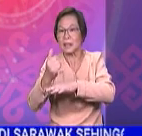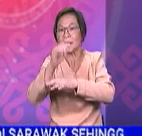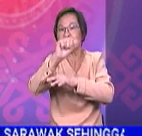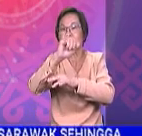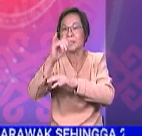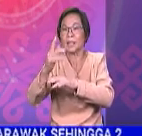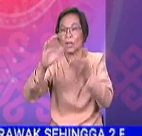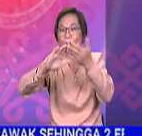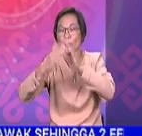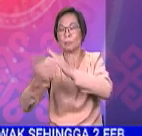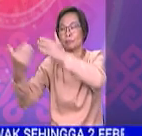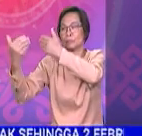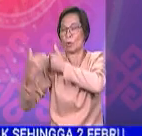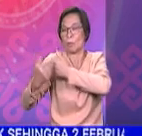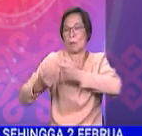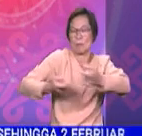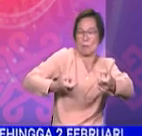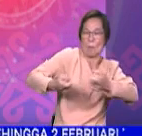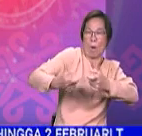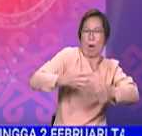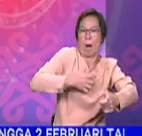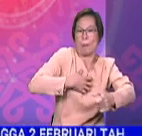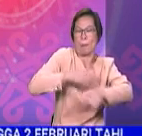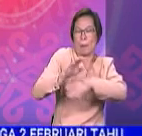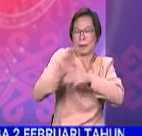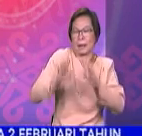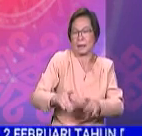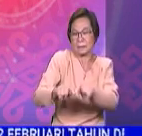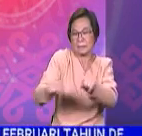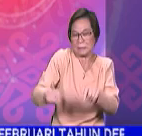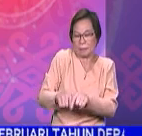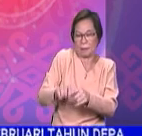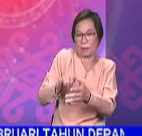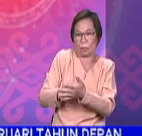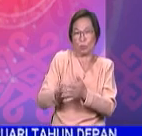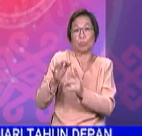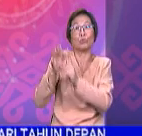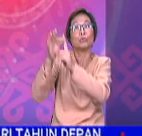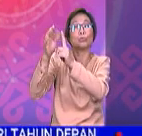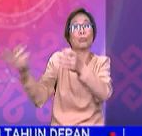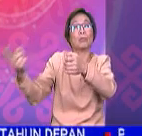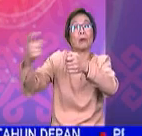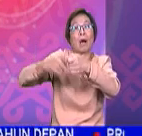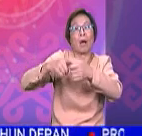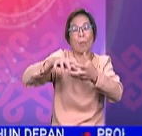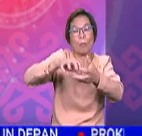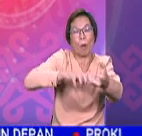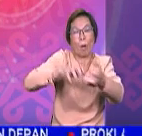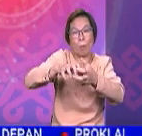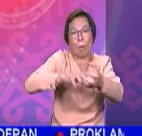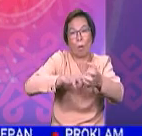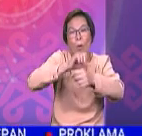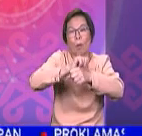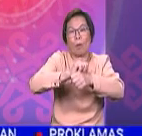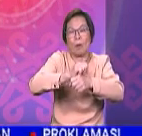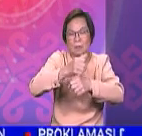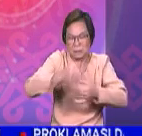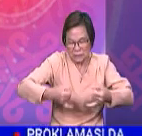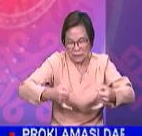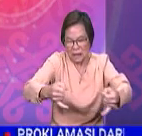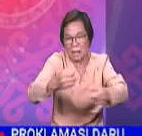bertanggung jawab menyelaras aduan penjaga di kawasan berkenaan ya khususnya berhubung kerusakan infrastruktur